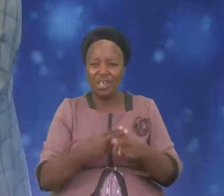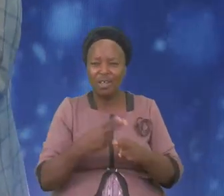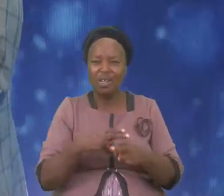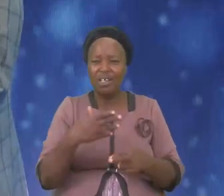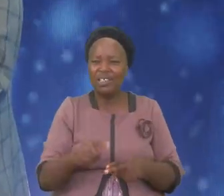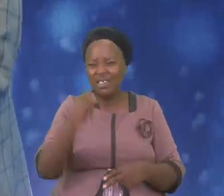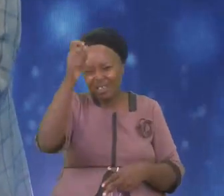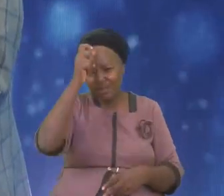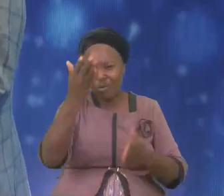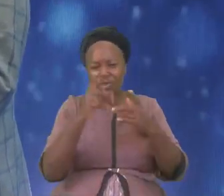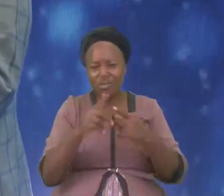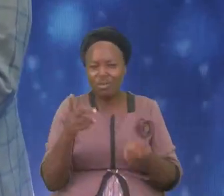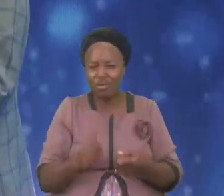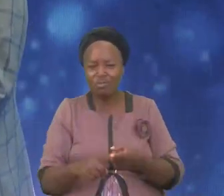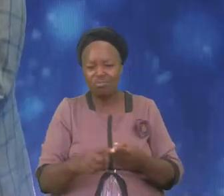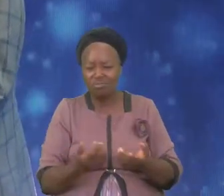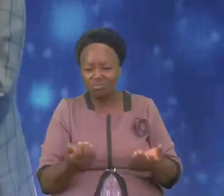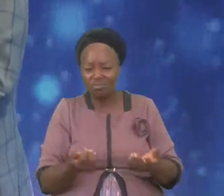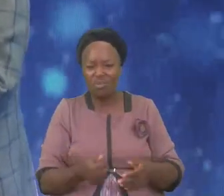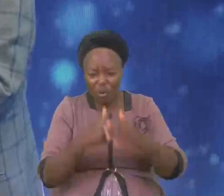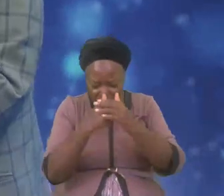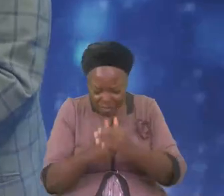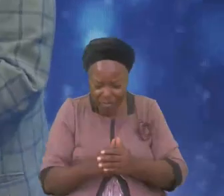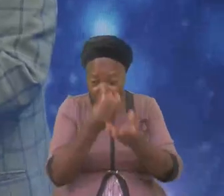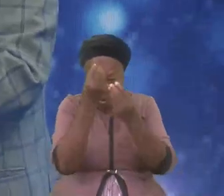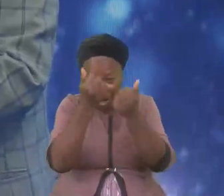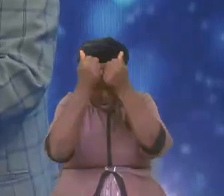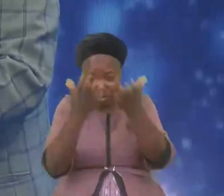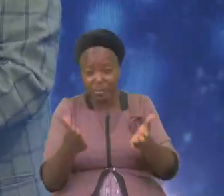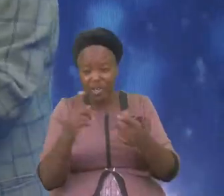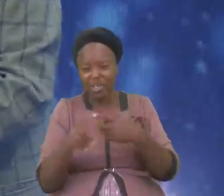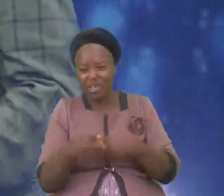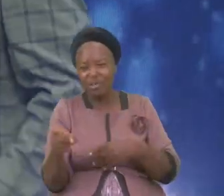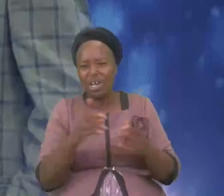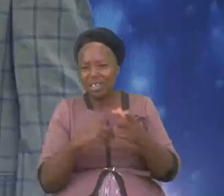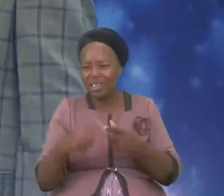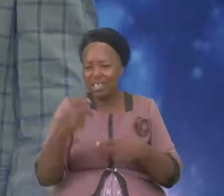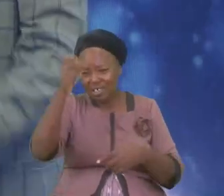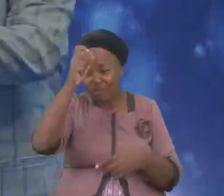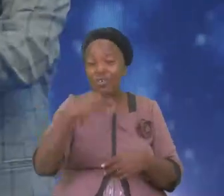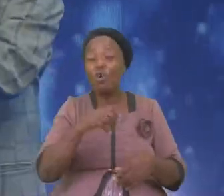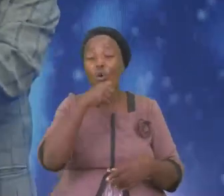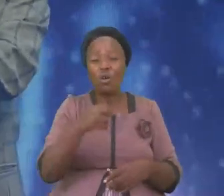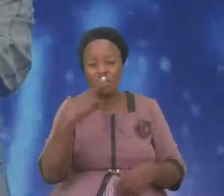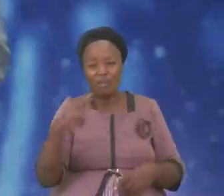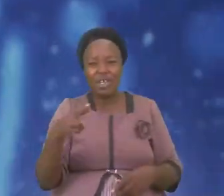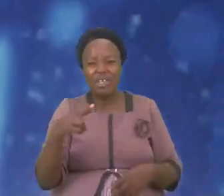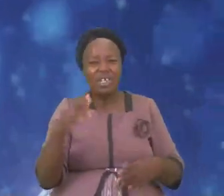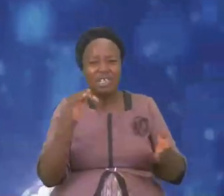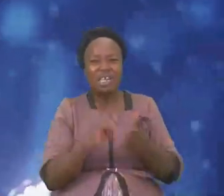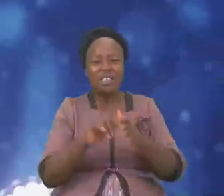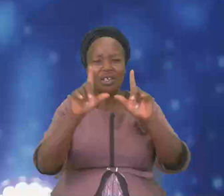Les démons voulaient qu'ils soient soumis aux démons. Les démons, le